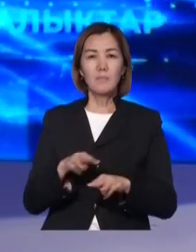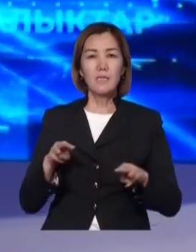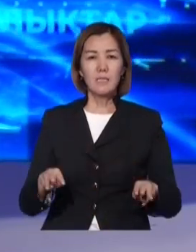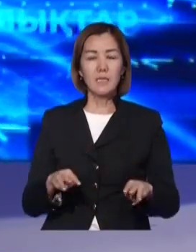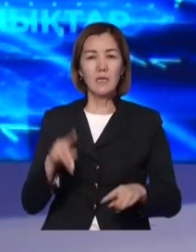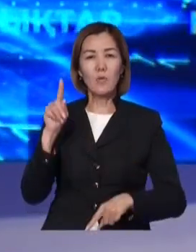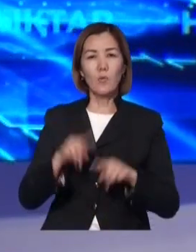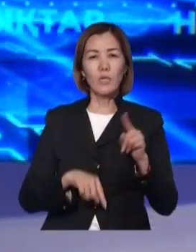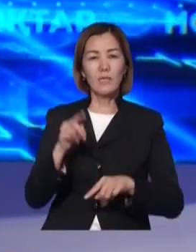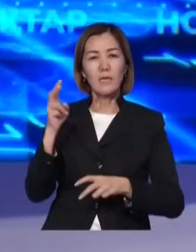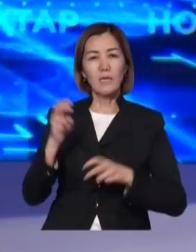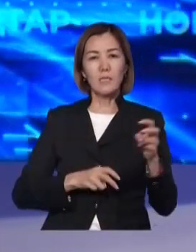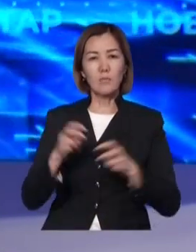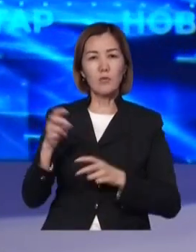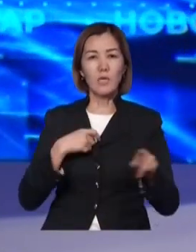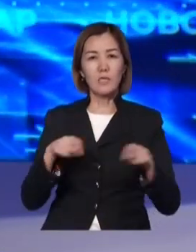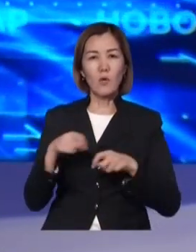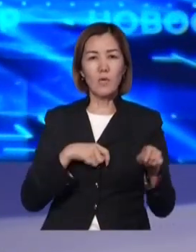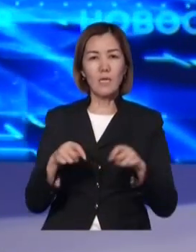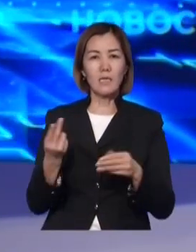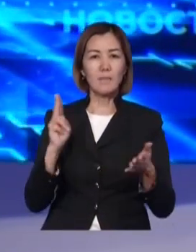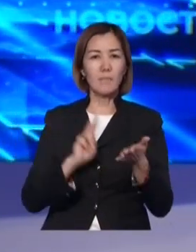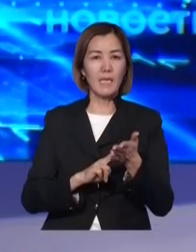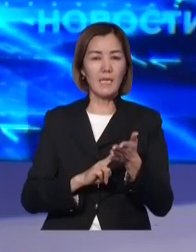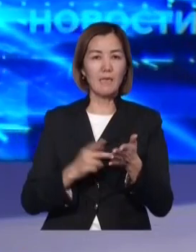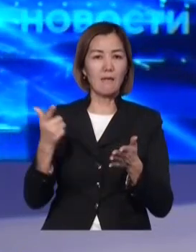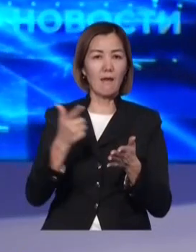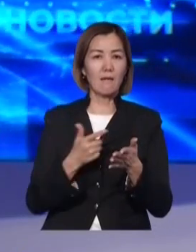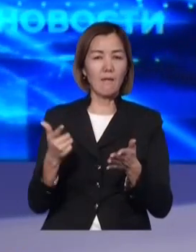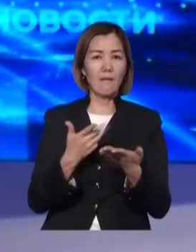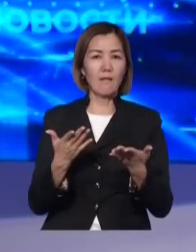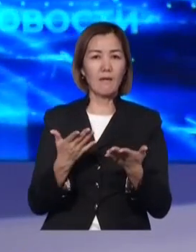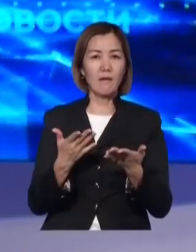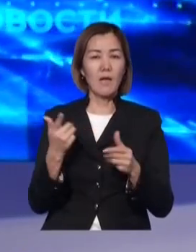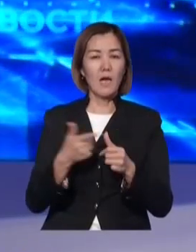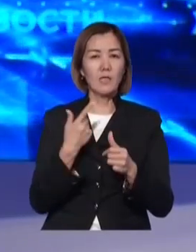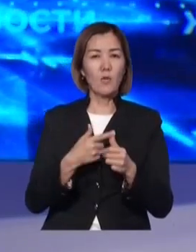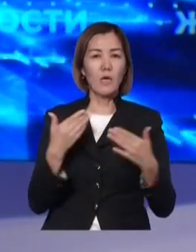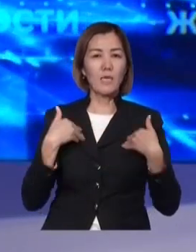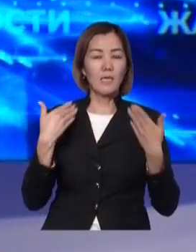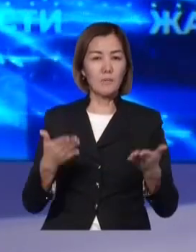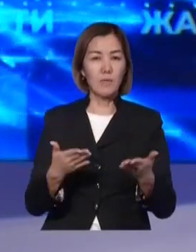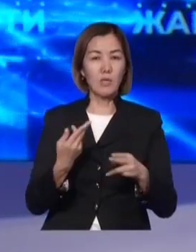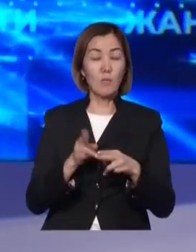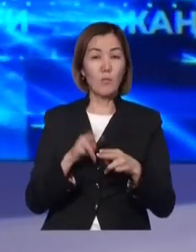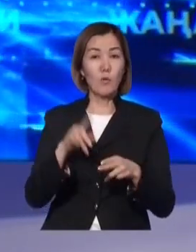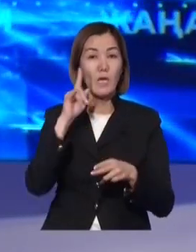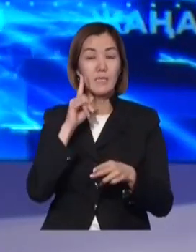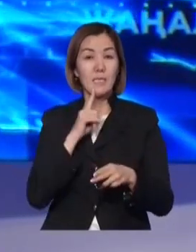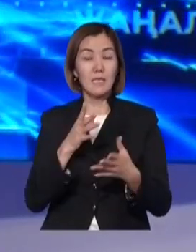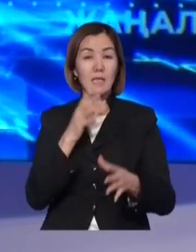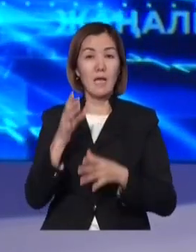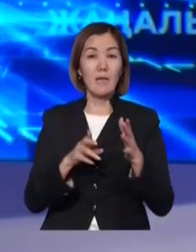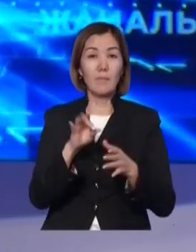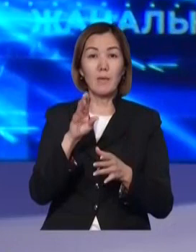Әділет министрлігі отандық кәсіпорындарға тауарлардың белгілерін географиялық нұсқамамен атауға кеңес береді. Бұл отандық өнімді әлемдік